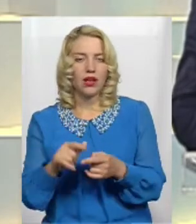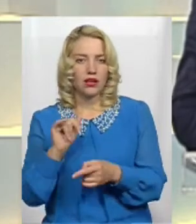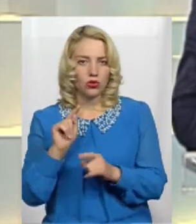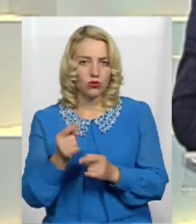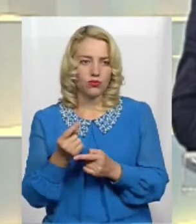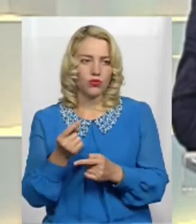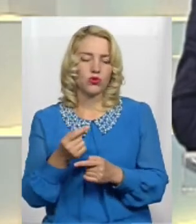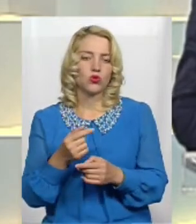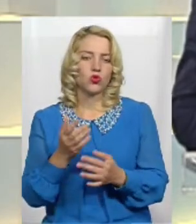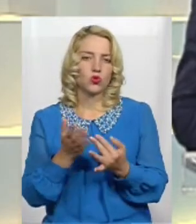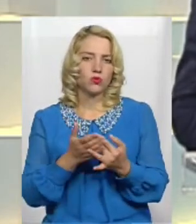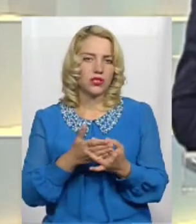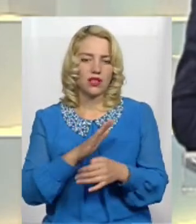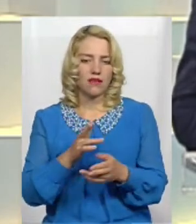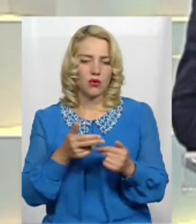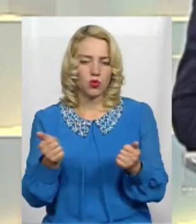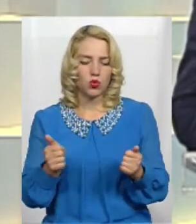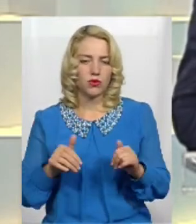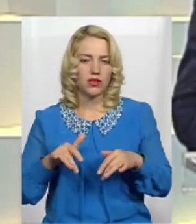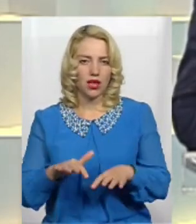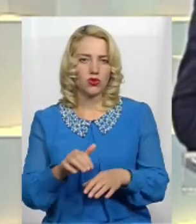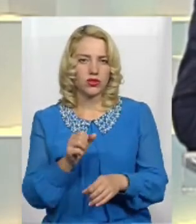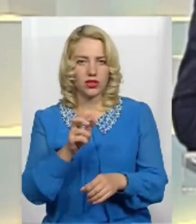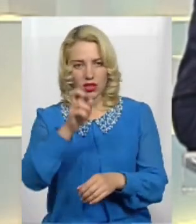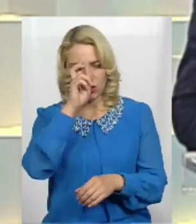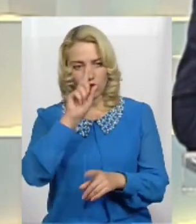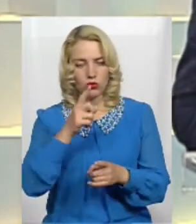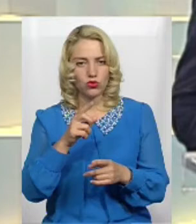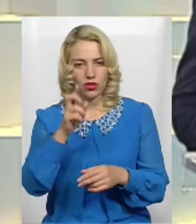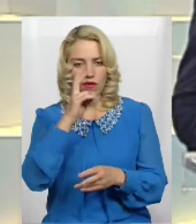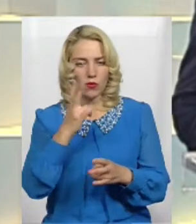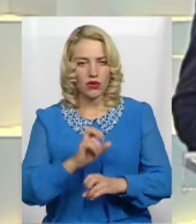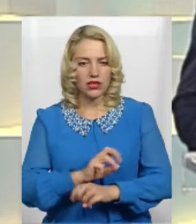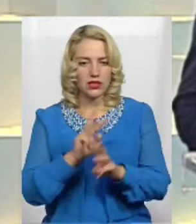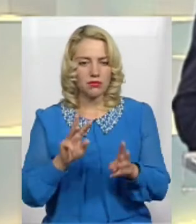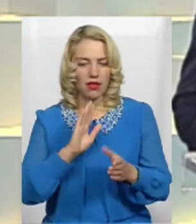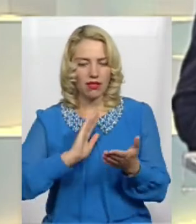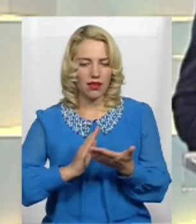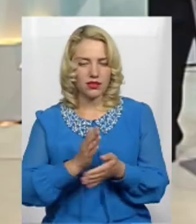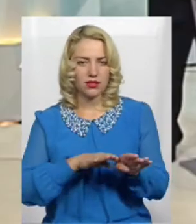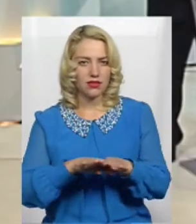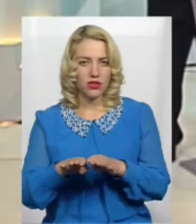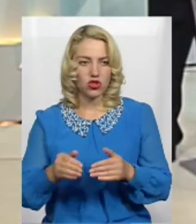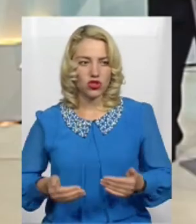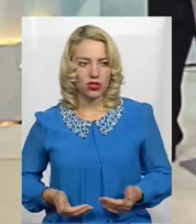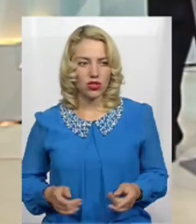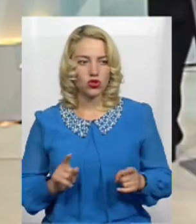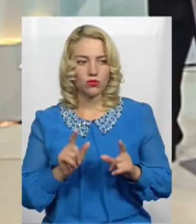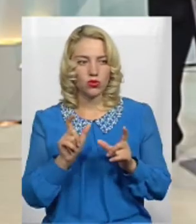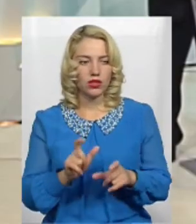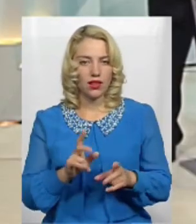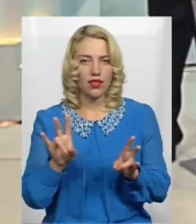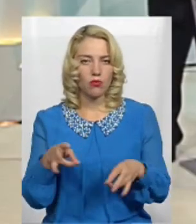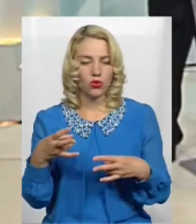субсидія не виправдовує діяльності держави в тому плані, що держава повинна забезпечити якісний рівень життя, щоб людина